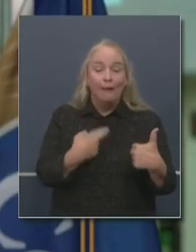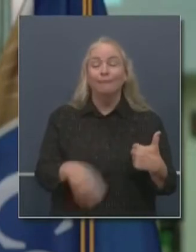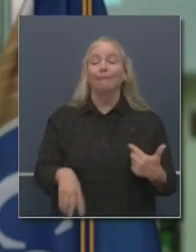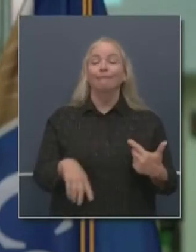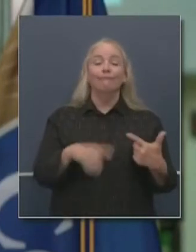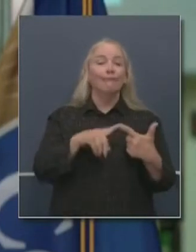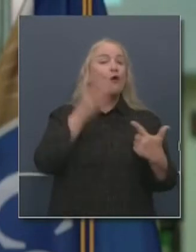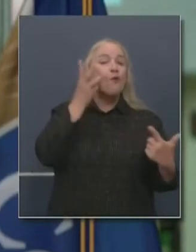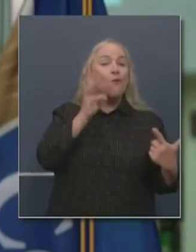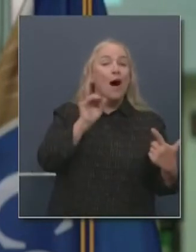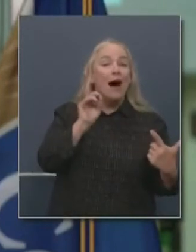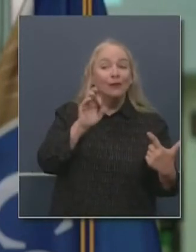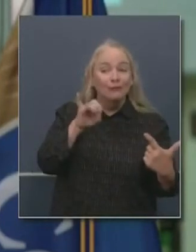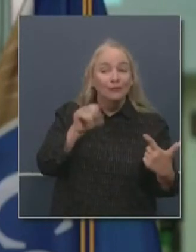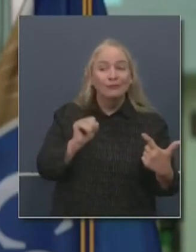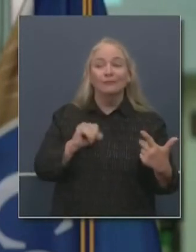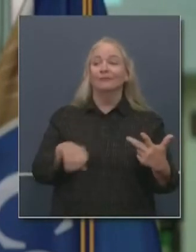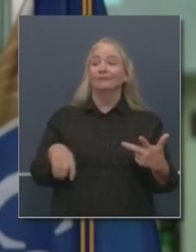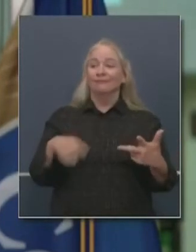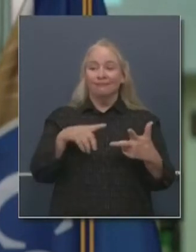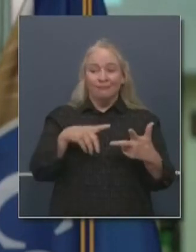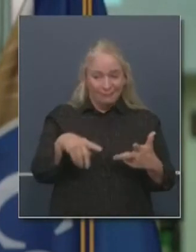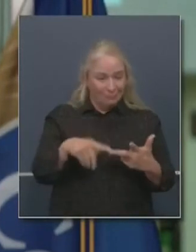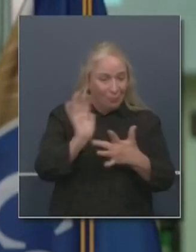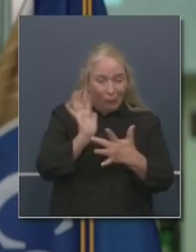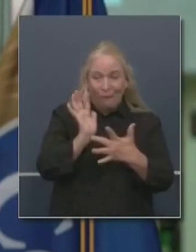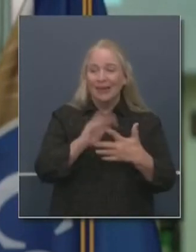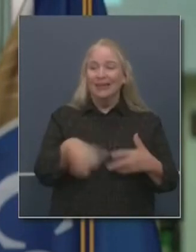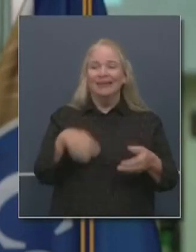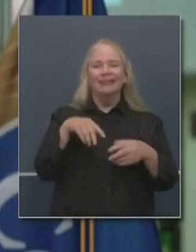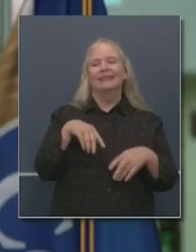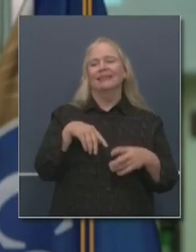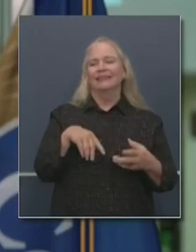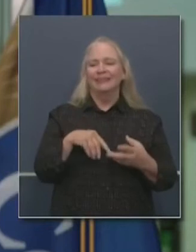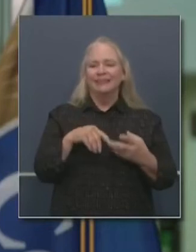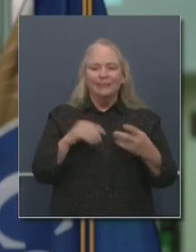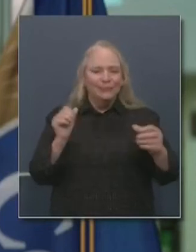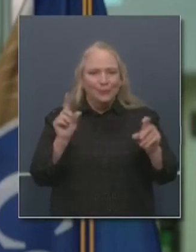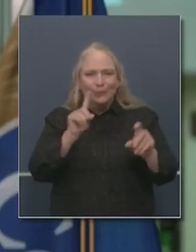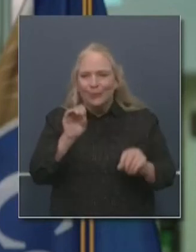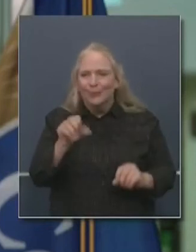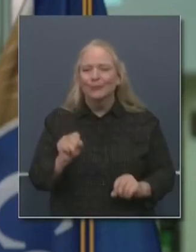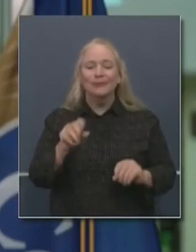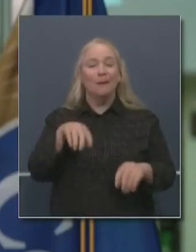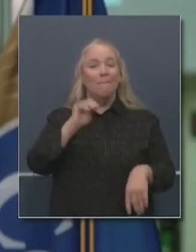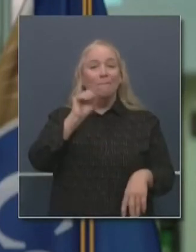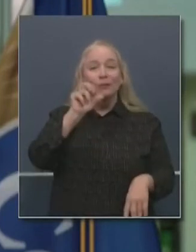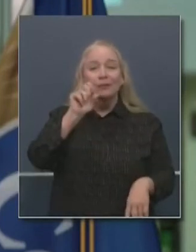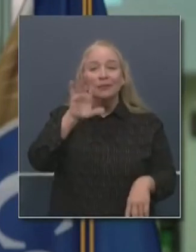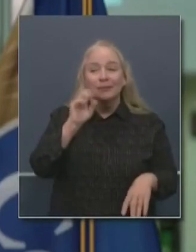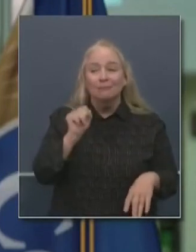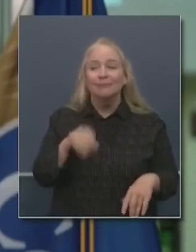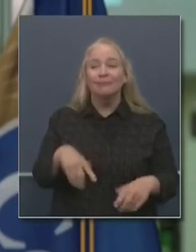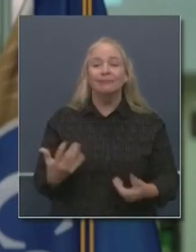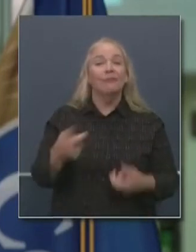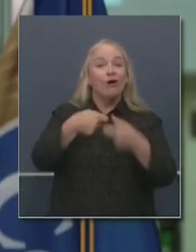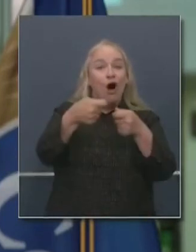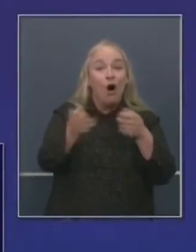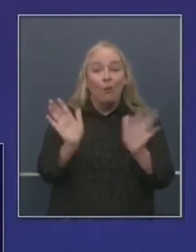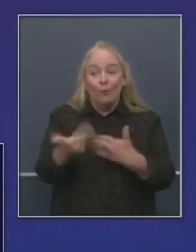les bars. Des mesures effectives dans tous les comtés de l'État de Californie, et pas seulement les comtés qui étaient sur la liste de